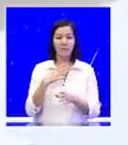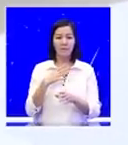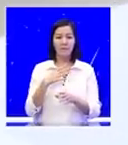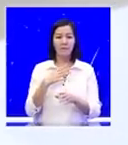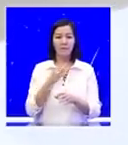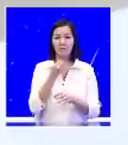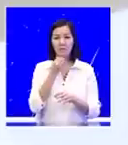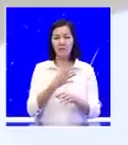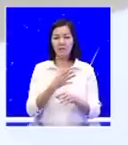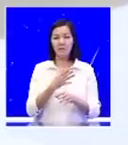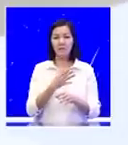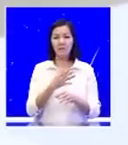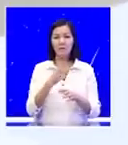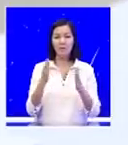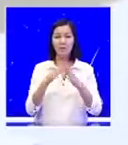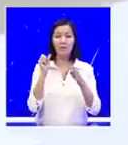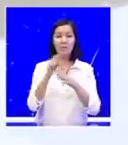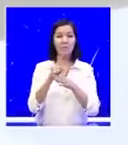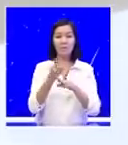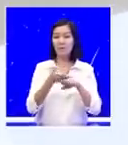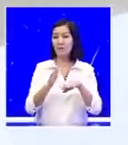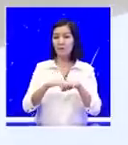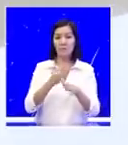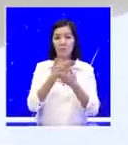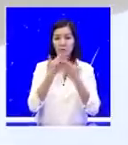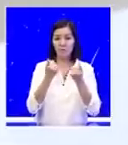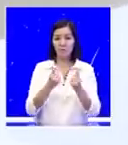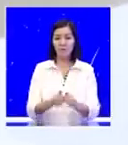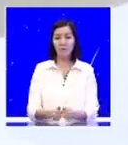Тамаша. Үй тапсырмасы қиын болған жоқ па саған?